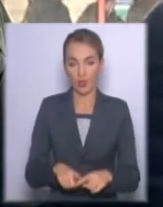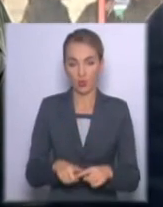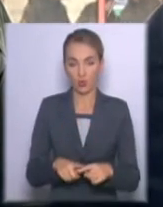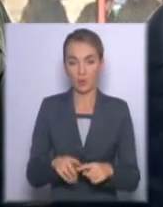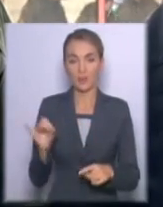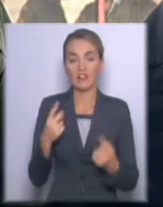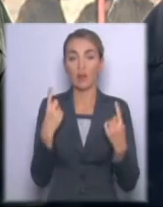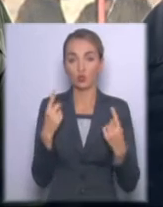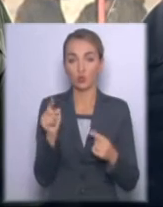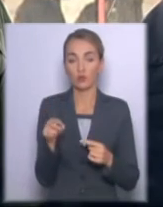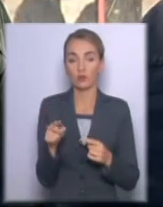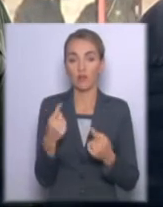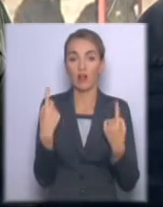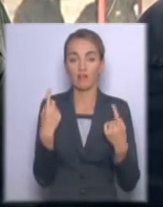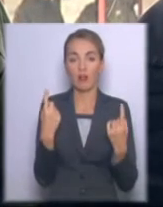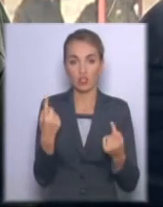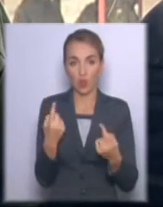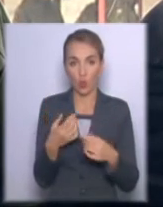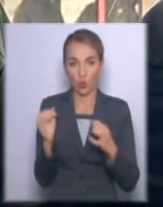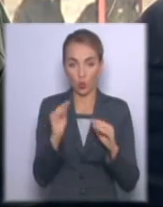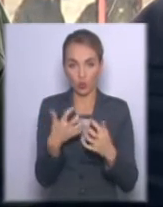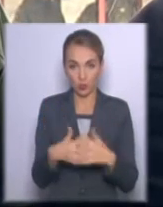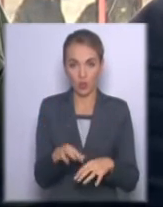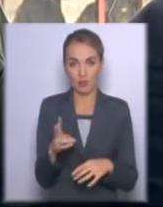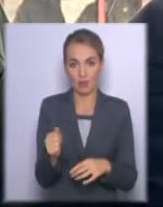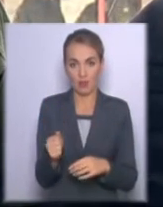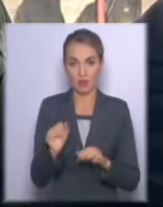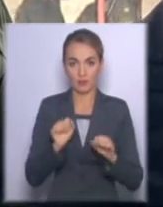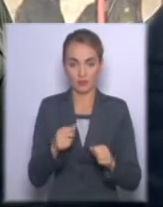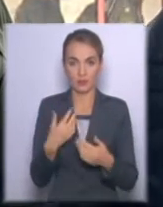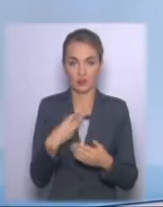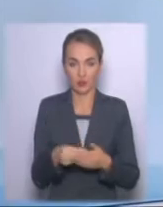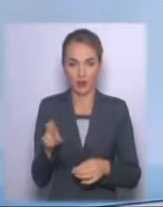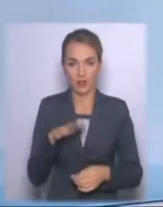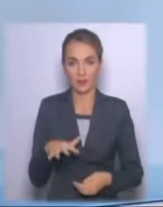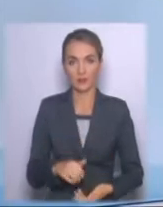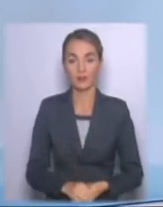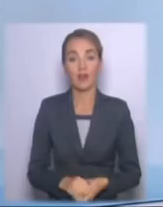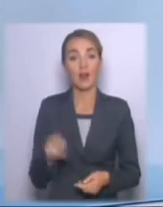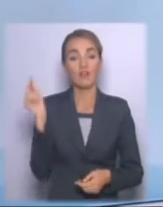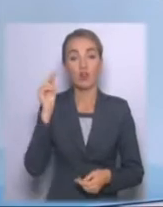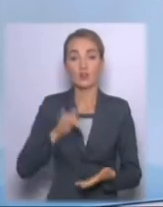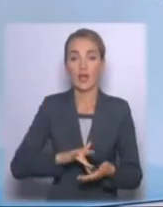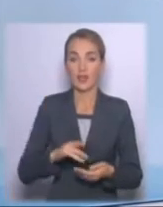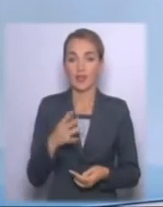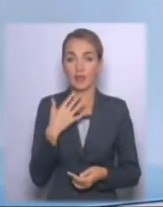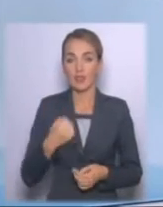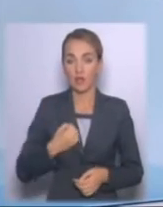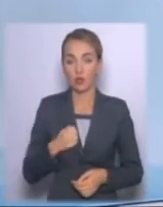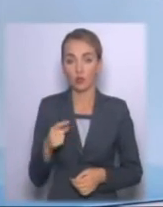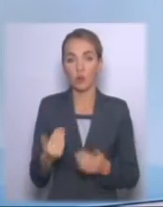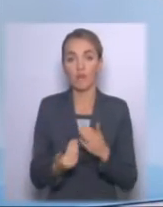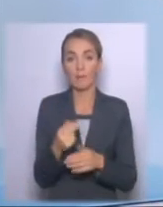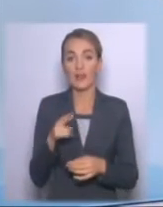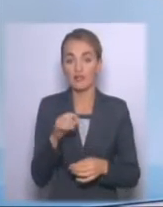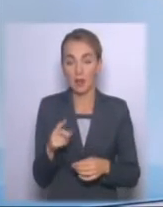і важке, в тому числі, озброєння на бойові позиції для захисту нашої країни. У навчальному центрі Нацгвардії, що в Нових